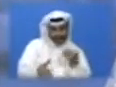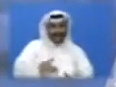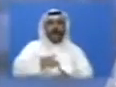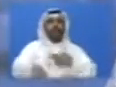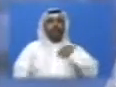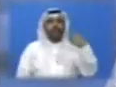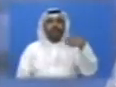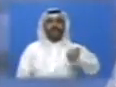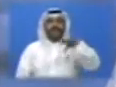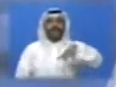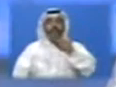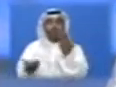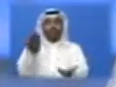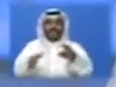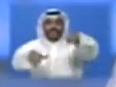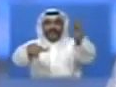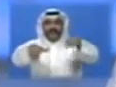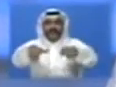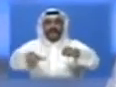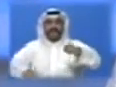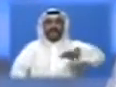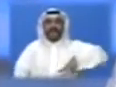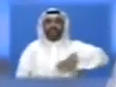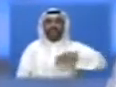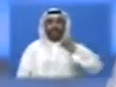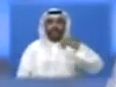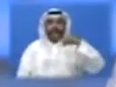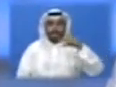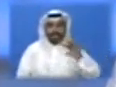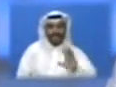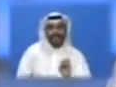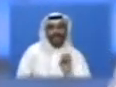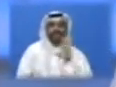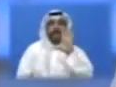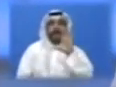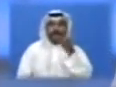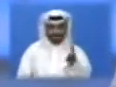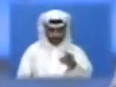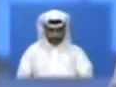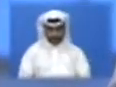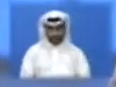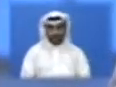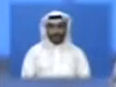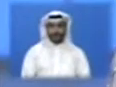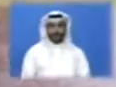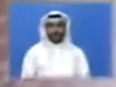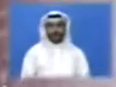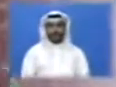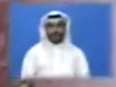الدولة لشؤون مجلس الوزراء ووزير العدل بالوكالة الشيخ محمد عبد الله المبارك الصباح.